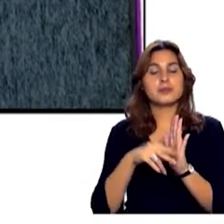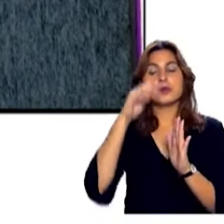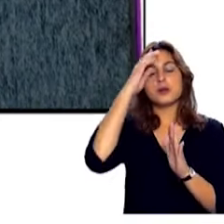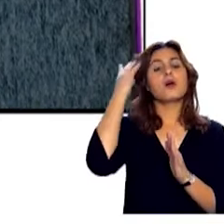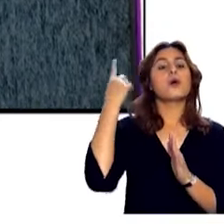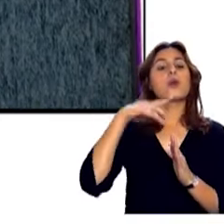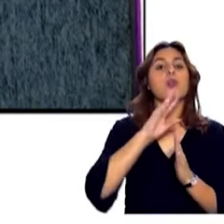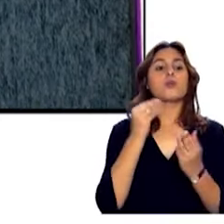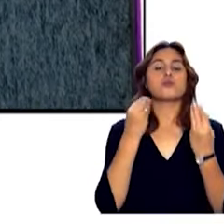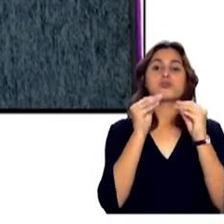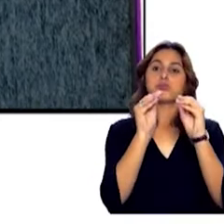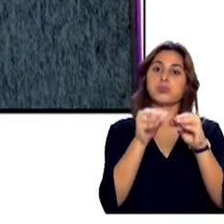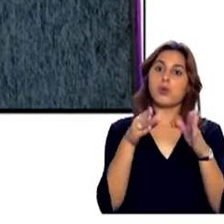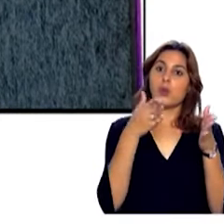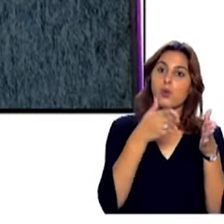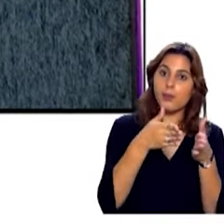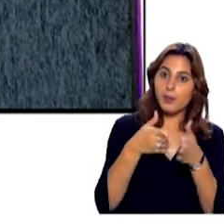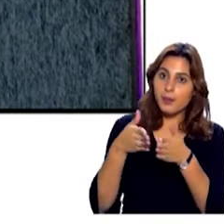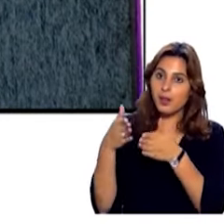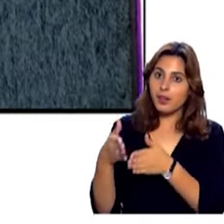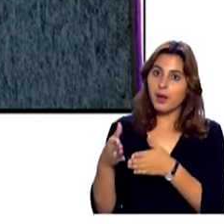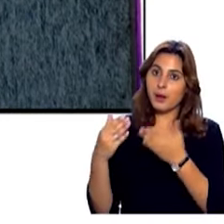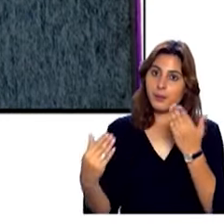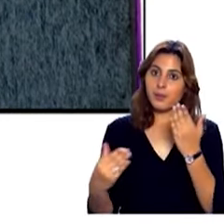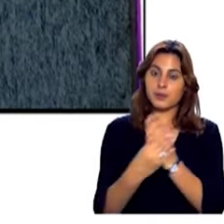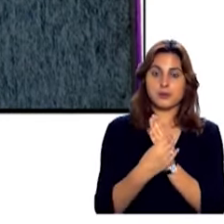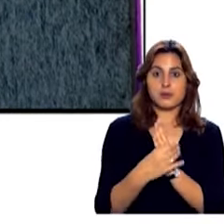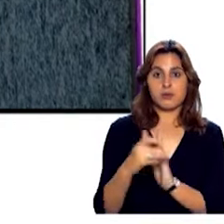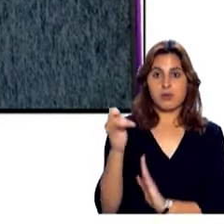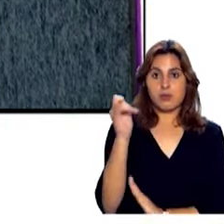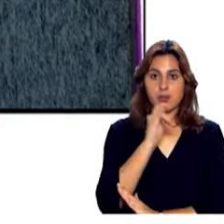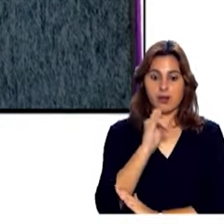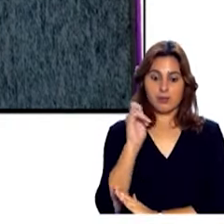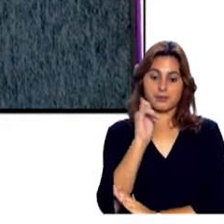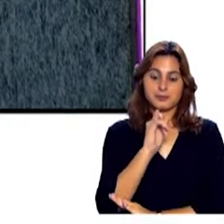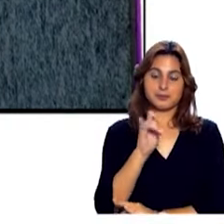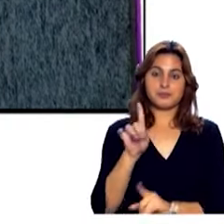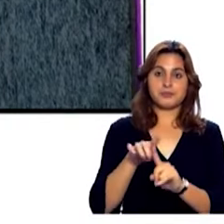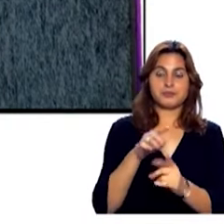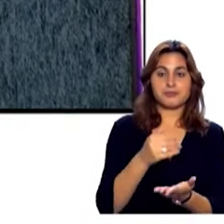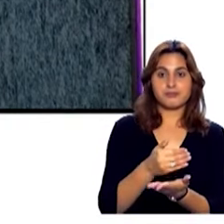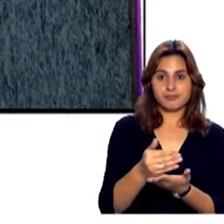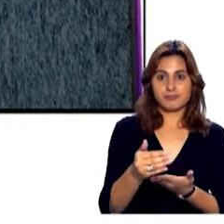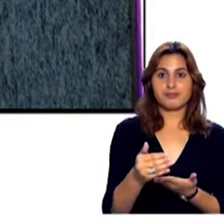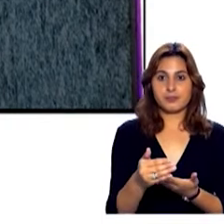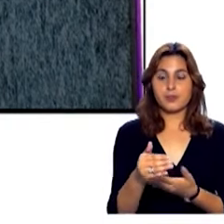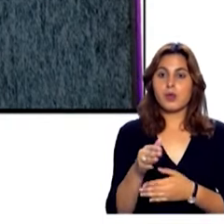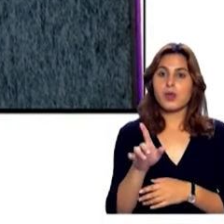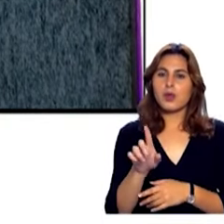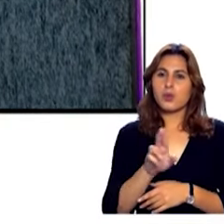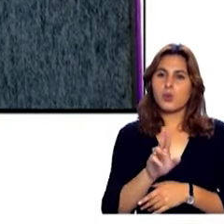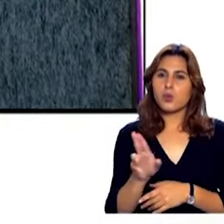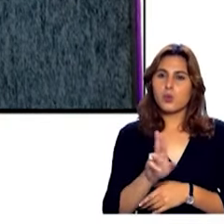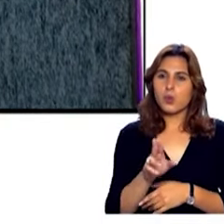italiano l'introduzione del cosiddetto filtro di accesso alla corte di cassazione